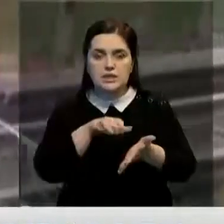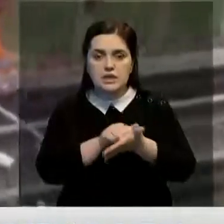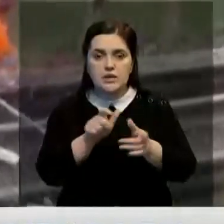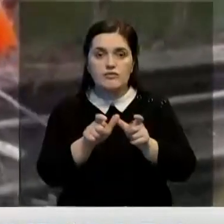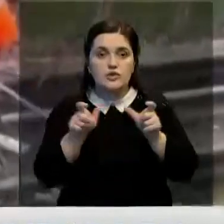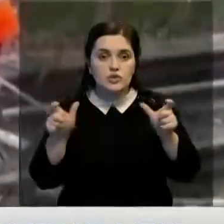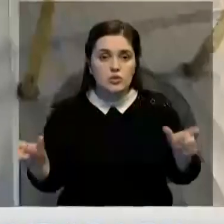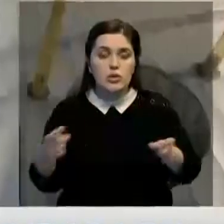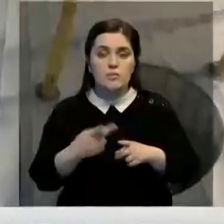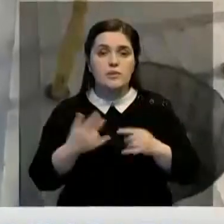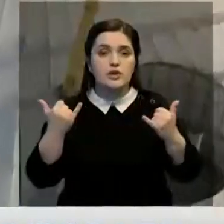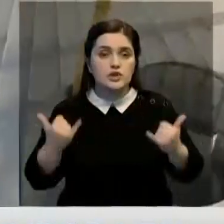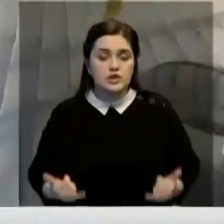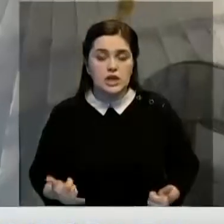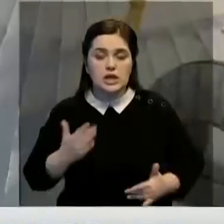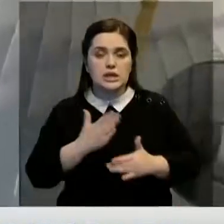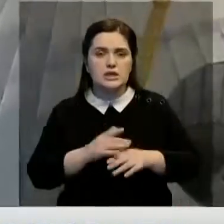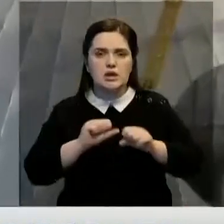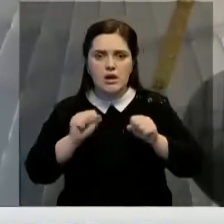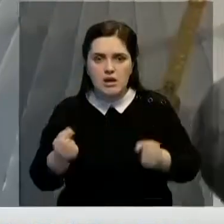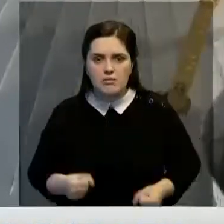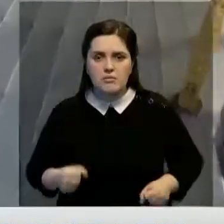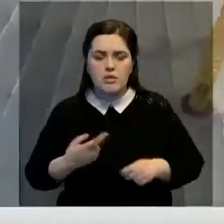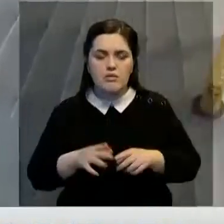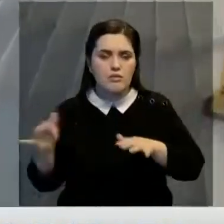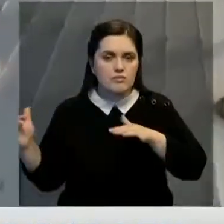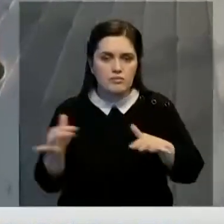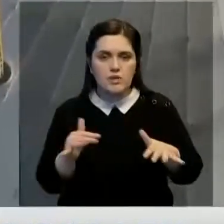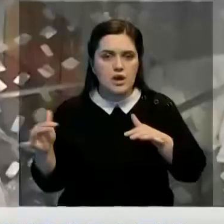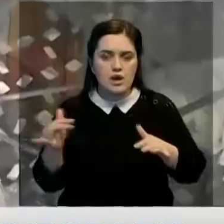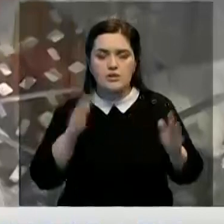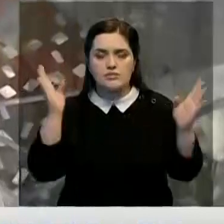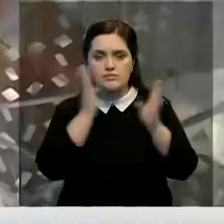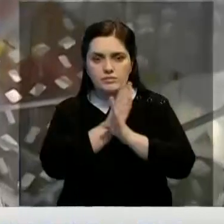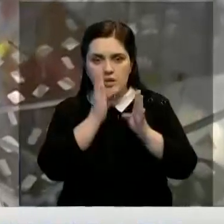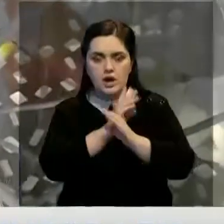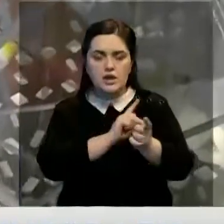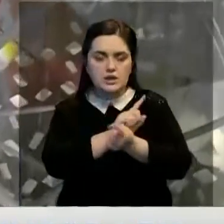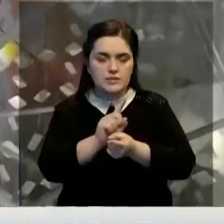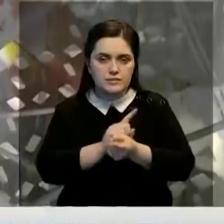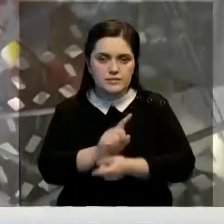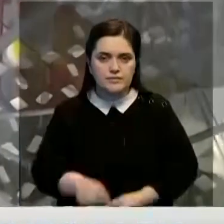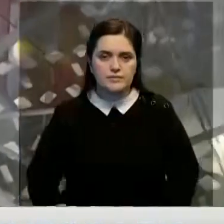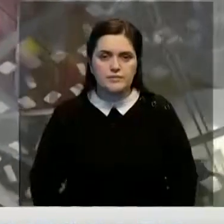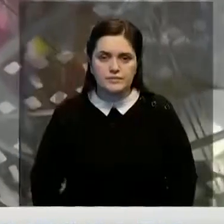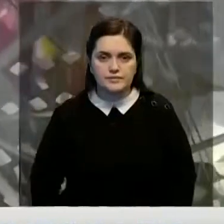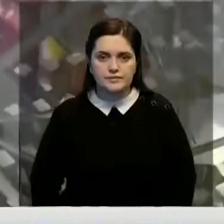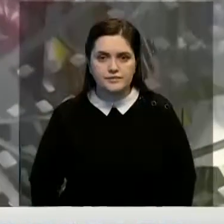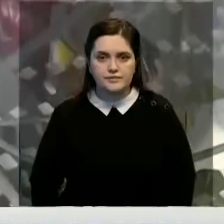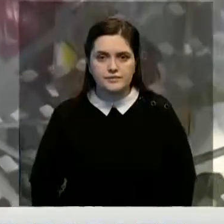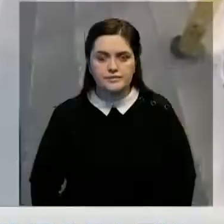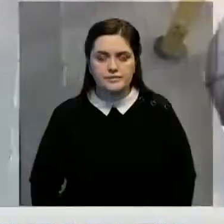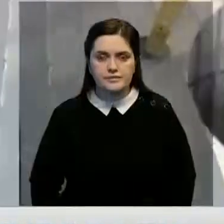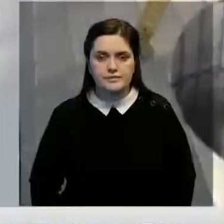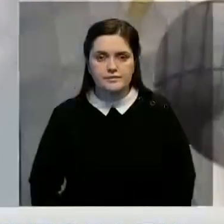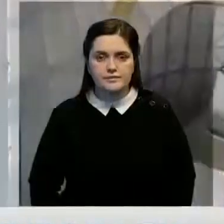словам синоптиков, сейчас отмечен реактивный поток, поэтому так много штормов направлены на Великобританию. Зауреш Думанқызы и